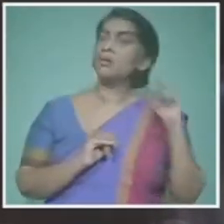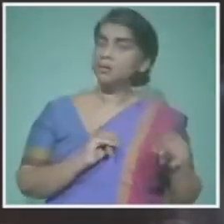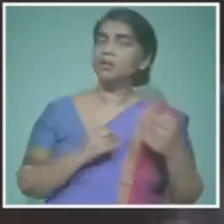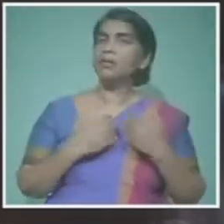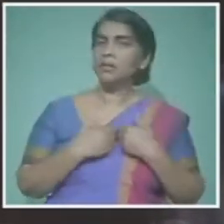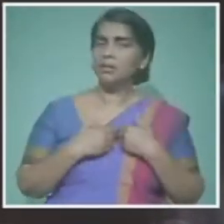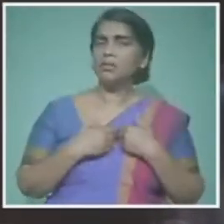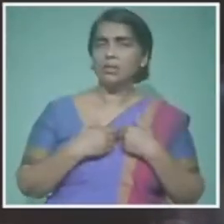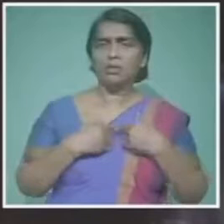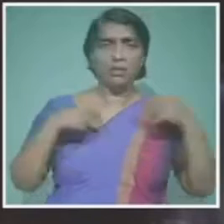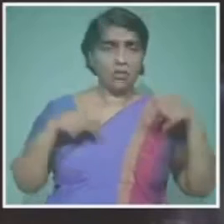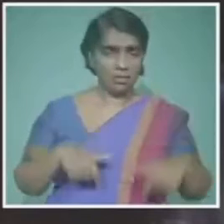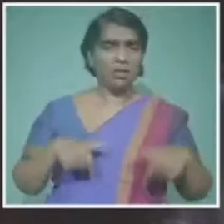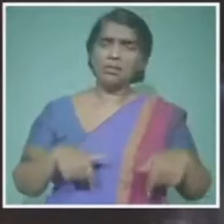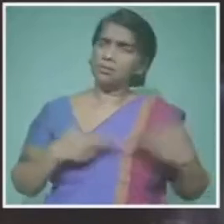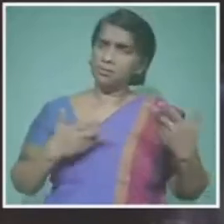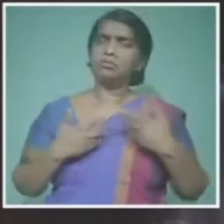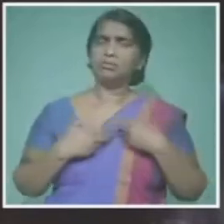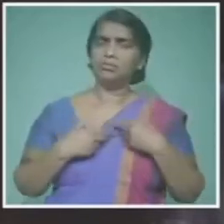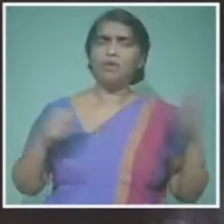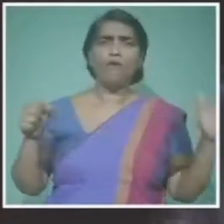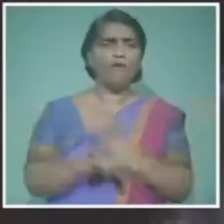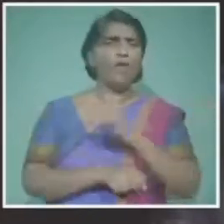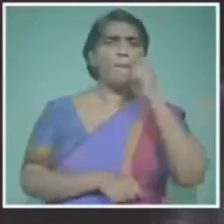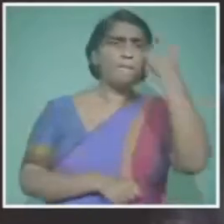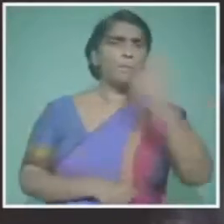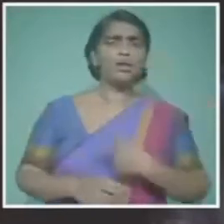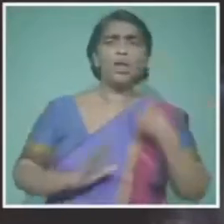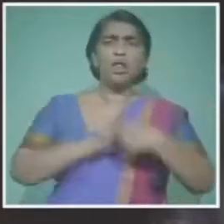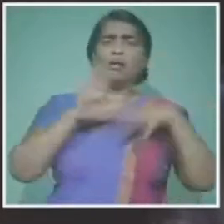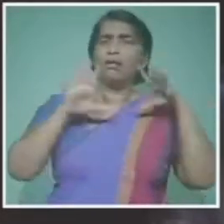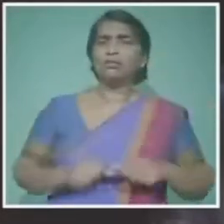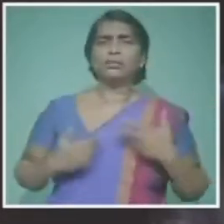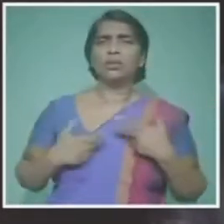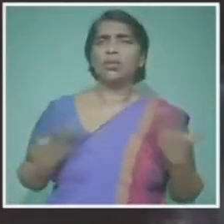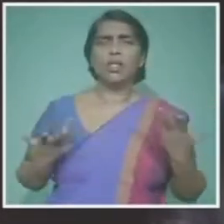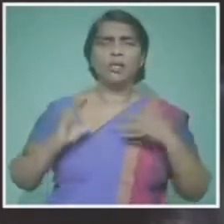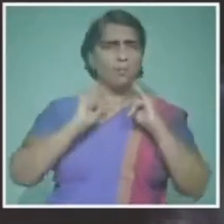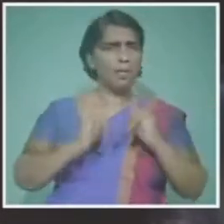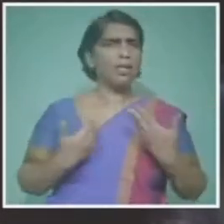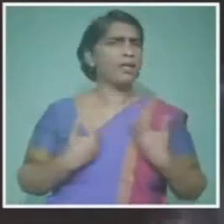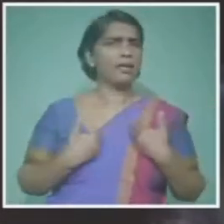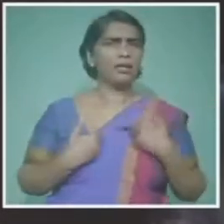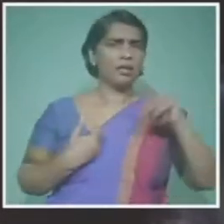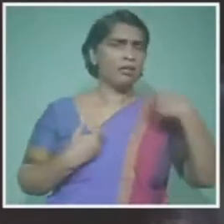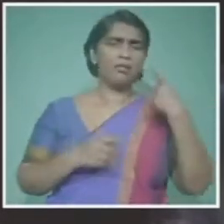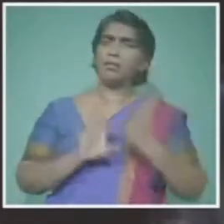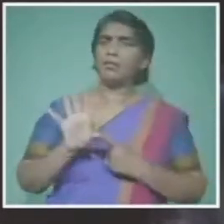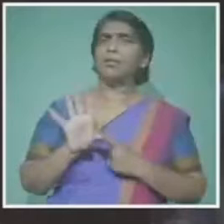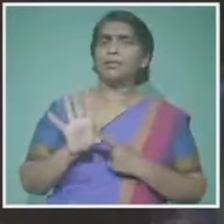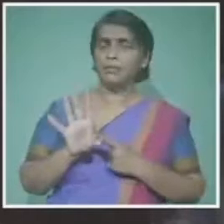එතකොට අපිට සම්පූර්ණ අද වුණත් අපි සම්පූර්ණ වෙච්ච ප්‍රොවිෂන් නෑ මේ රටේ එයි අපස ඒ අසාධාරණය දැන් ලබන අවුරුදු